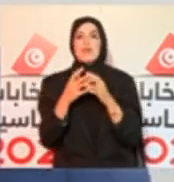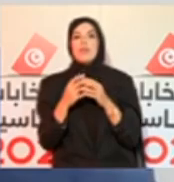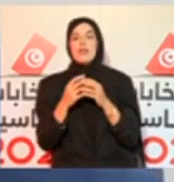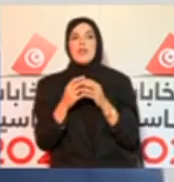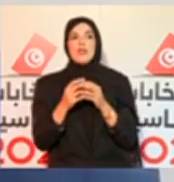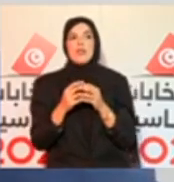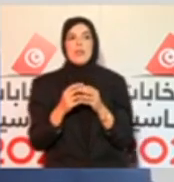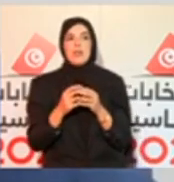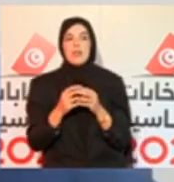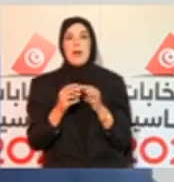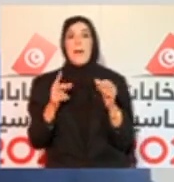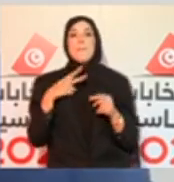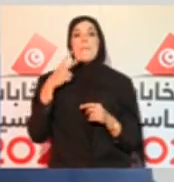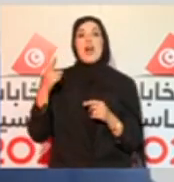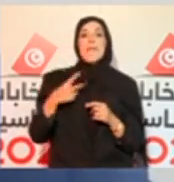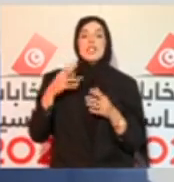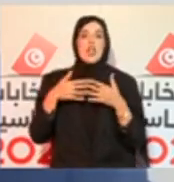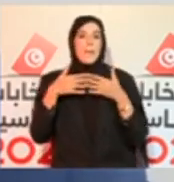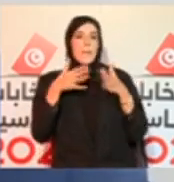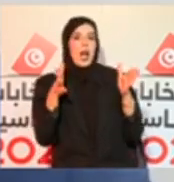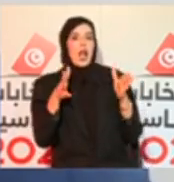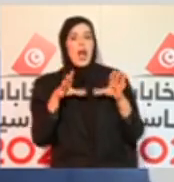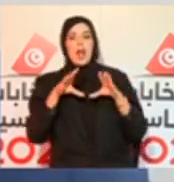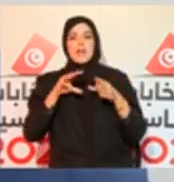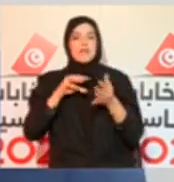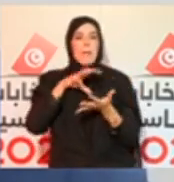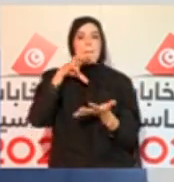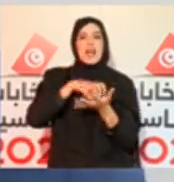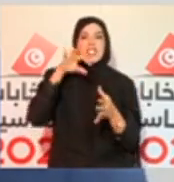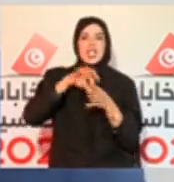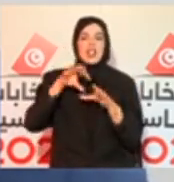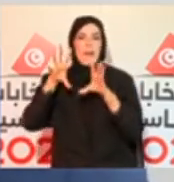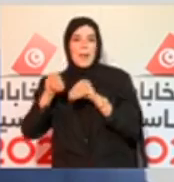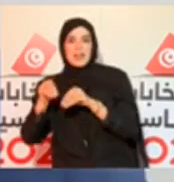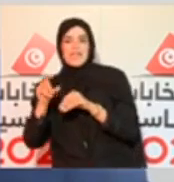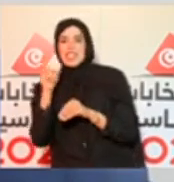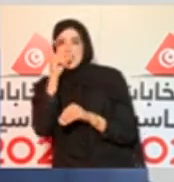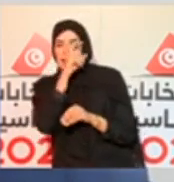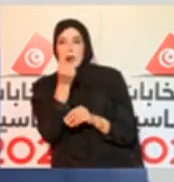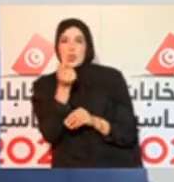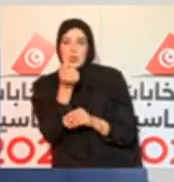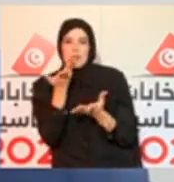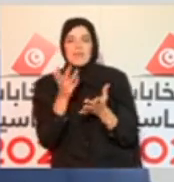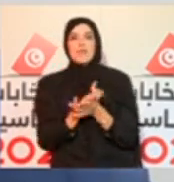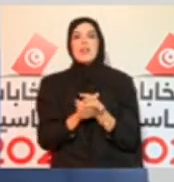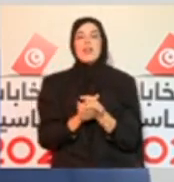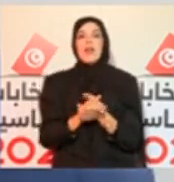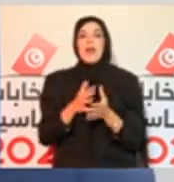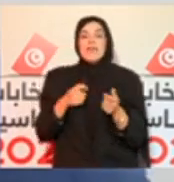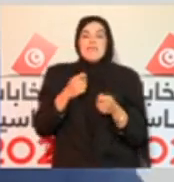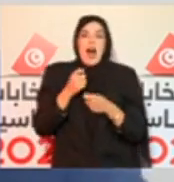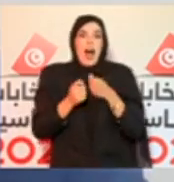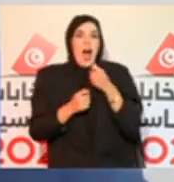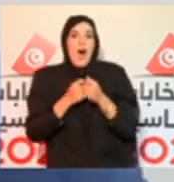مش متاح لهم انه نحل لهم بيرو في كل بلاصه العمليه معقده شويه حاولنا